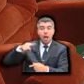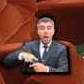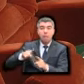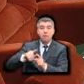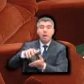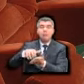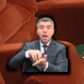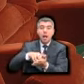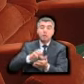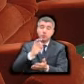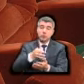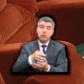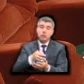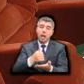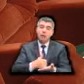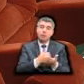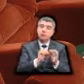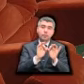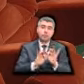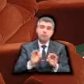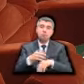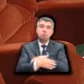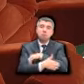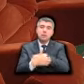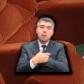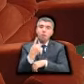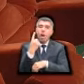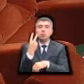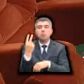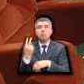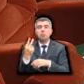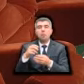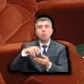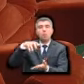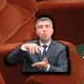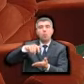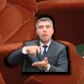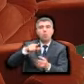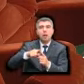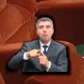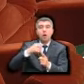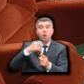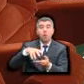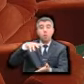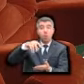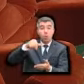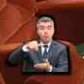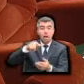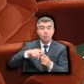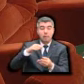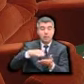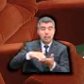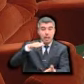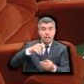واكلين البلاد، راه ماشي الفقراء. الفقراء تيستعمل البوطه ولا جوج، ولكن ما قديناش نقيسوا البوطه باش نحافظوا